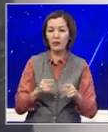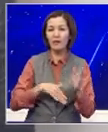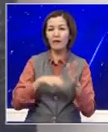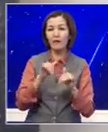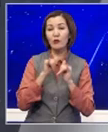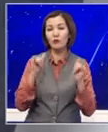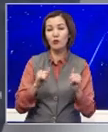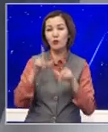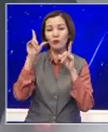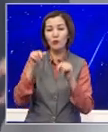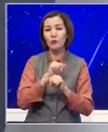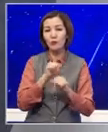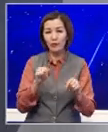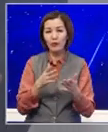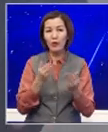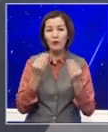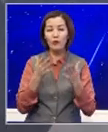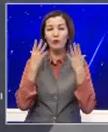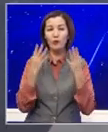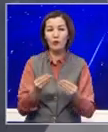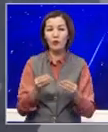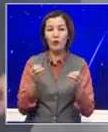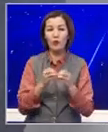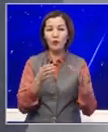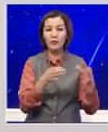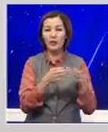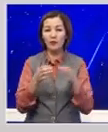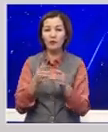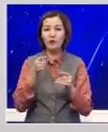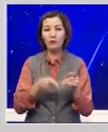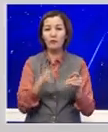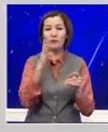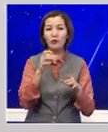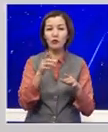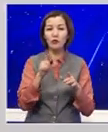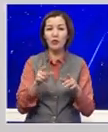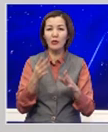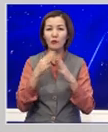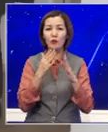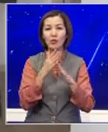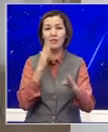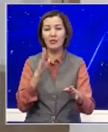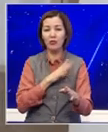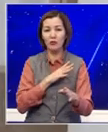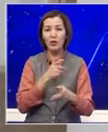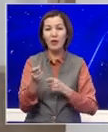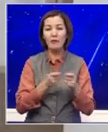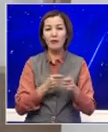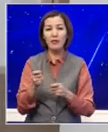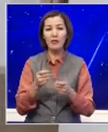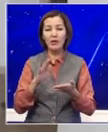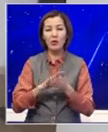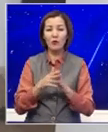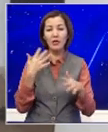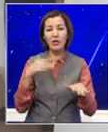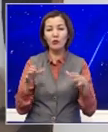Көшіп кететіндер жоқтың қасы. Бүгінгі ауданда 10 санат бойынша 1,5 мың адам үй кезегінде тұр. Аудан билігі әлеуеті